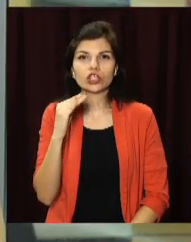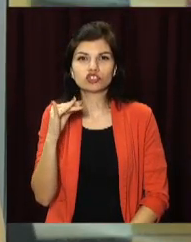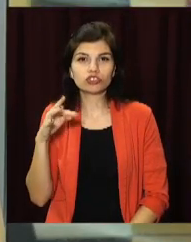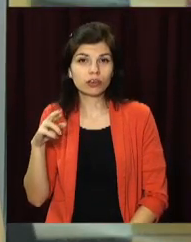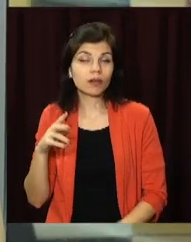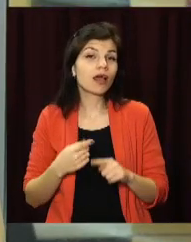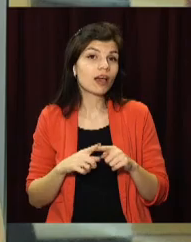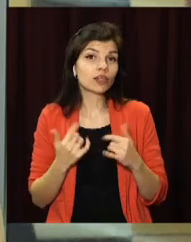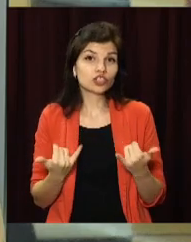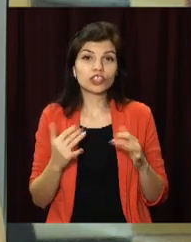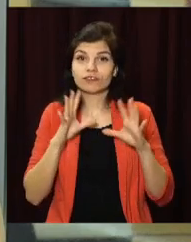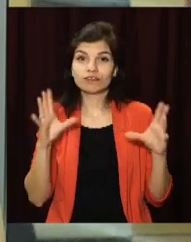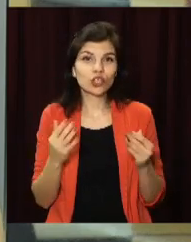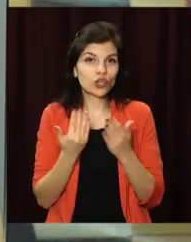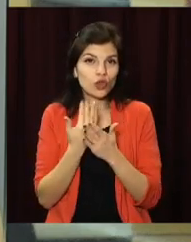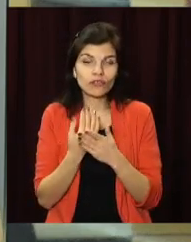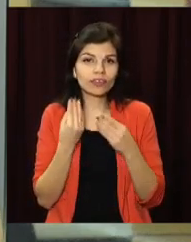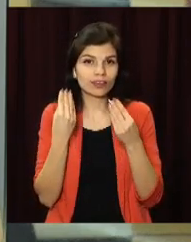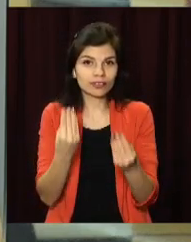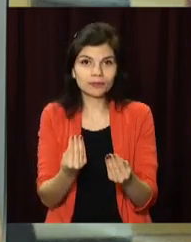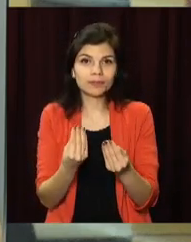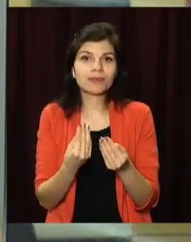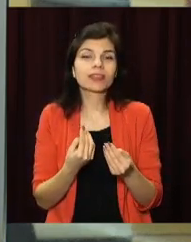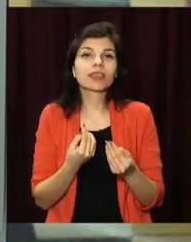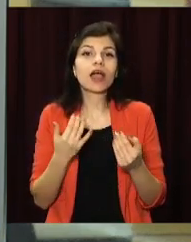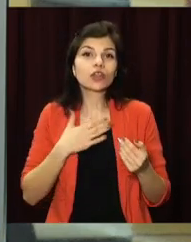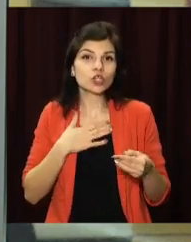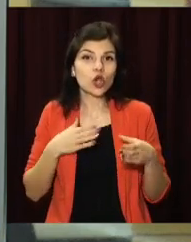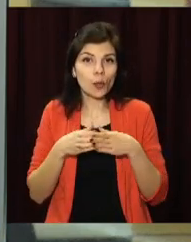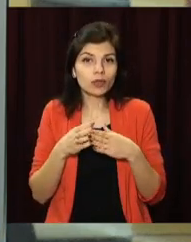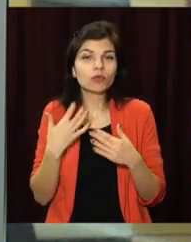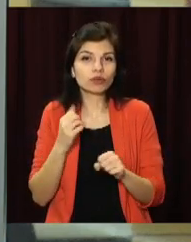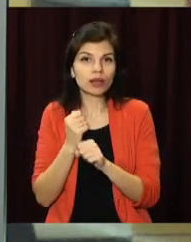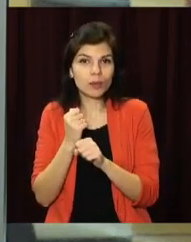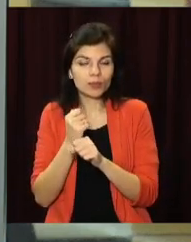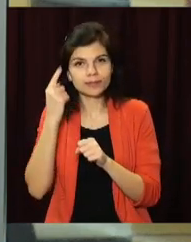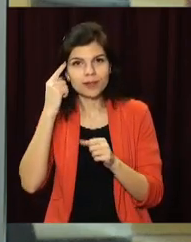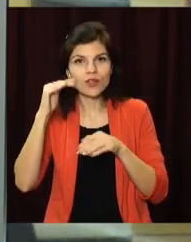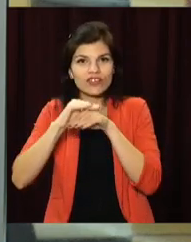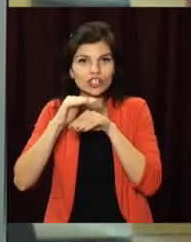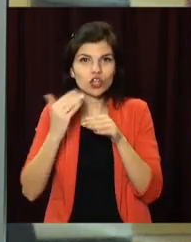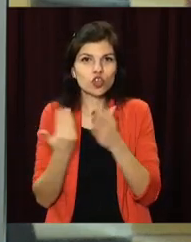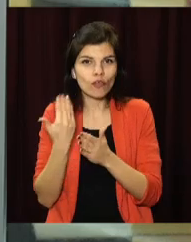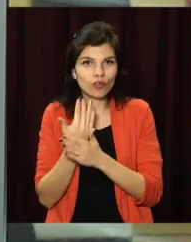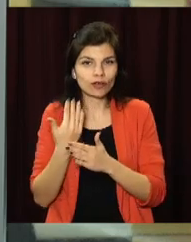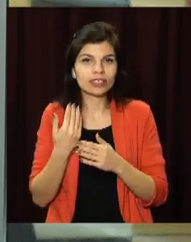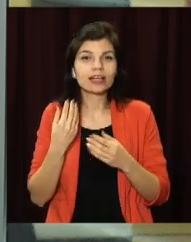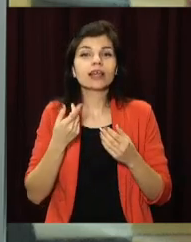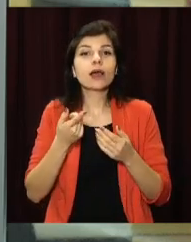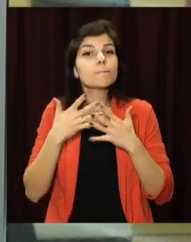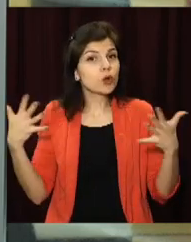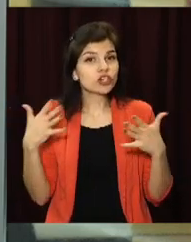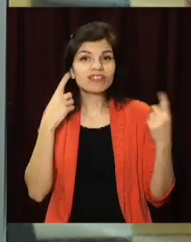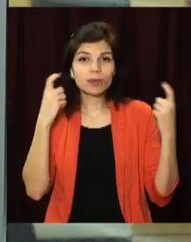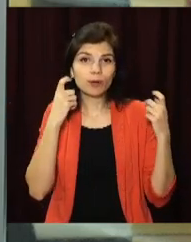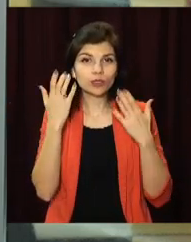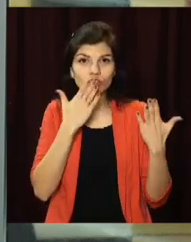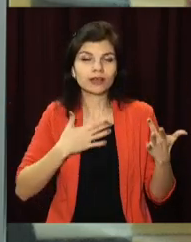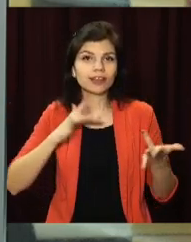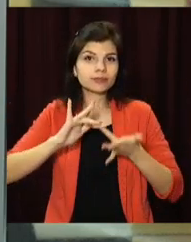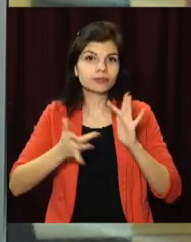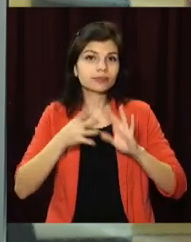Наразі це все, що встигаємо розповісти на цю мить. Та наша команда працює вже над вечірнім випуском новин. Більше інформації читайте на нашому